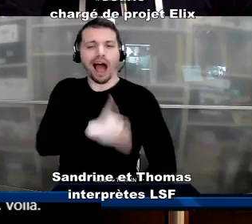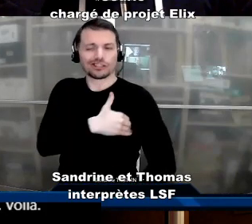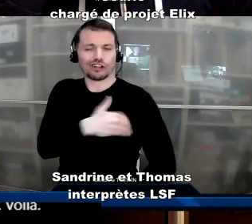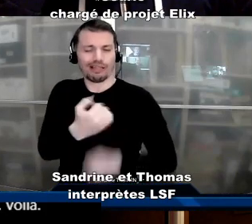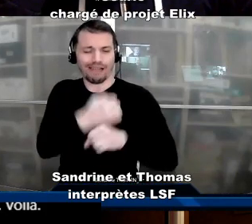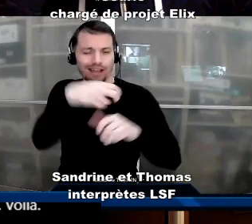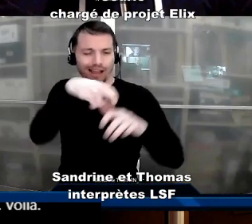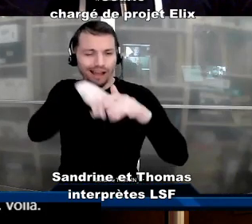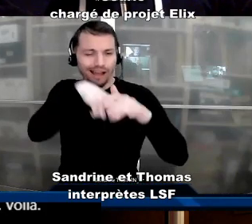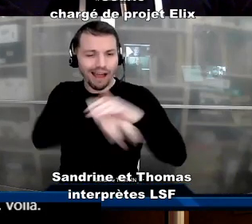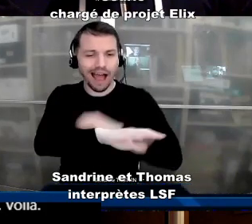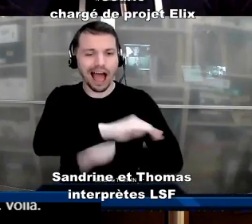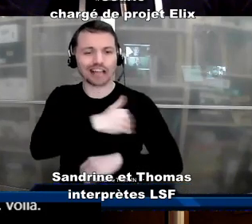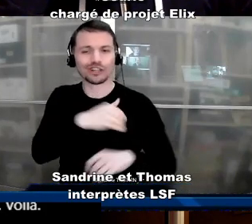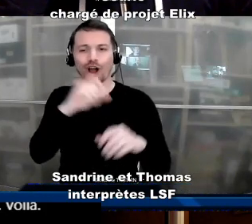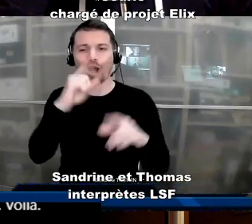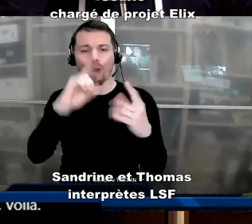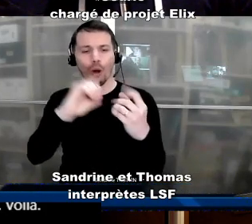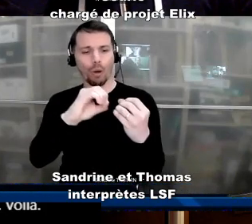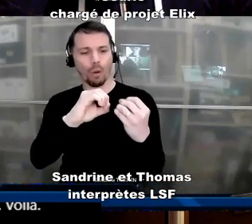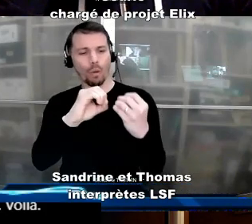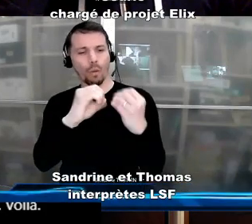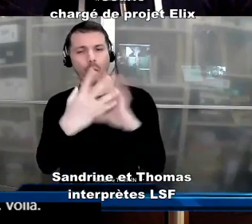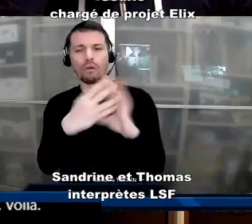où on faisait des applications web et mobiles.